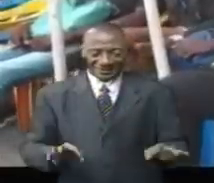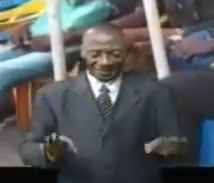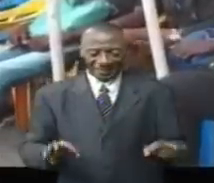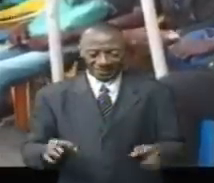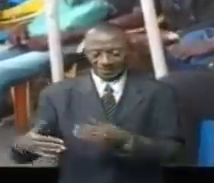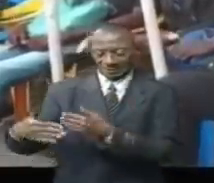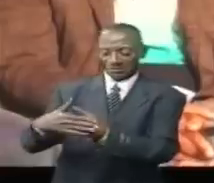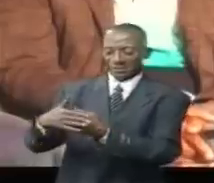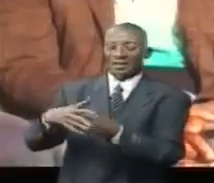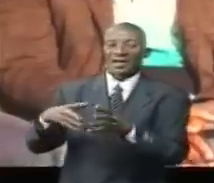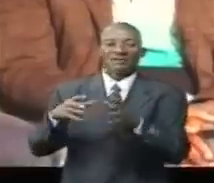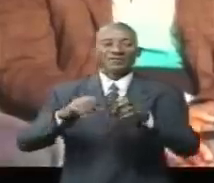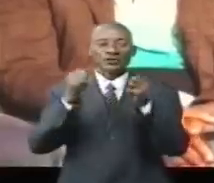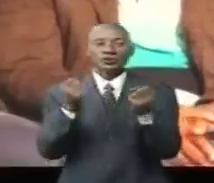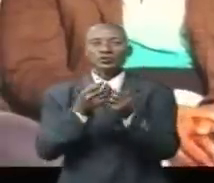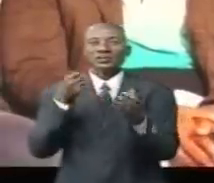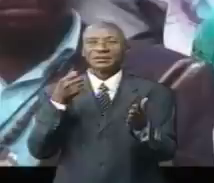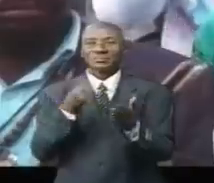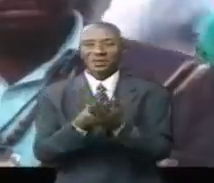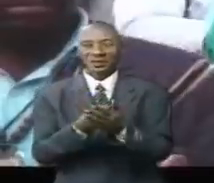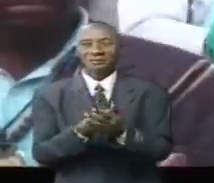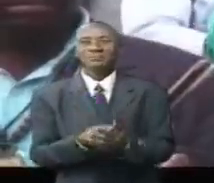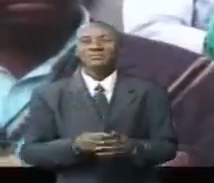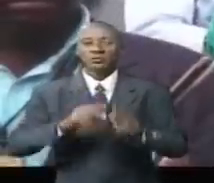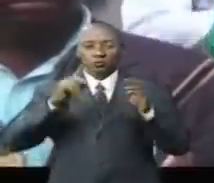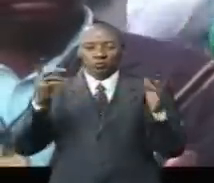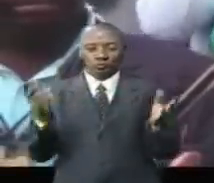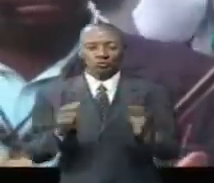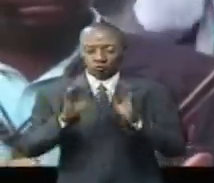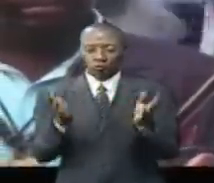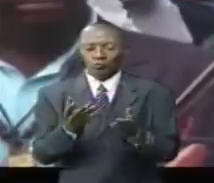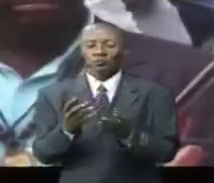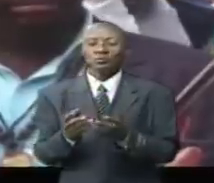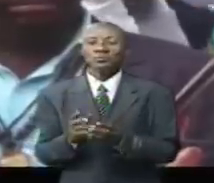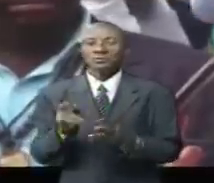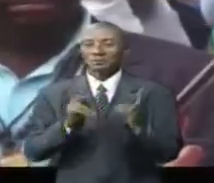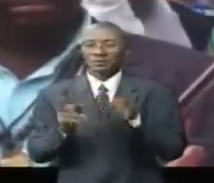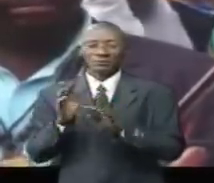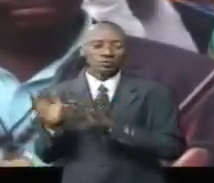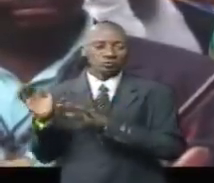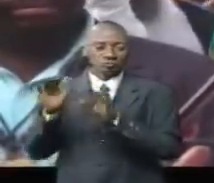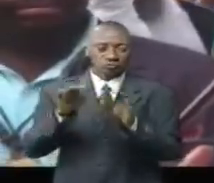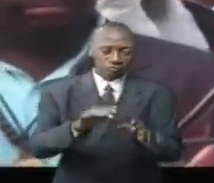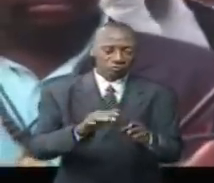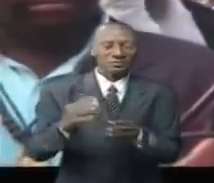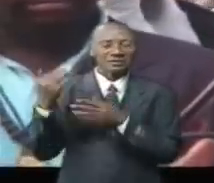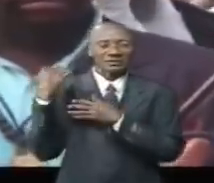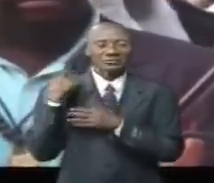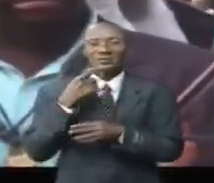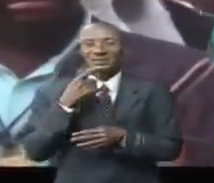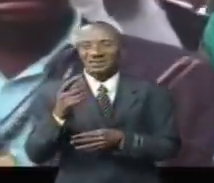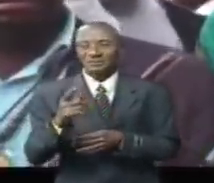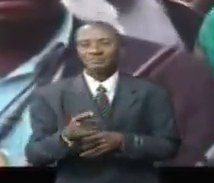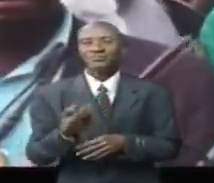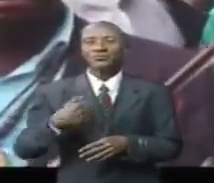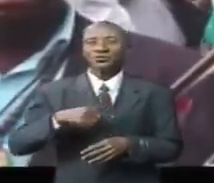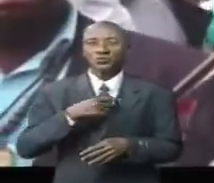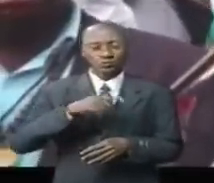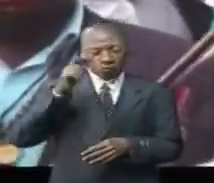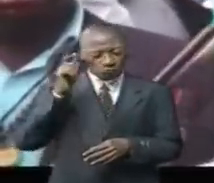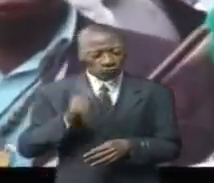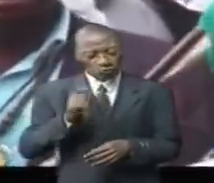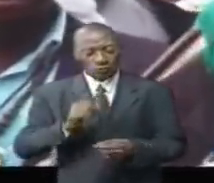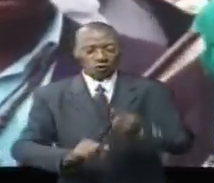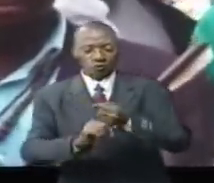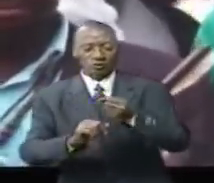PIA, nous soutenons sans réserve nos militaires francs. Nous devons aussi nous organiser pour nous défendre.